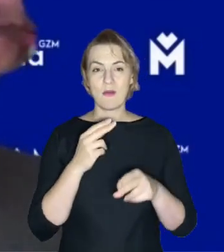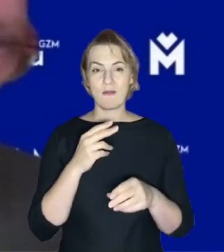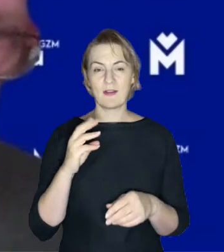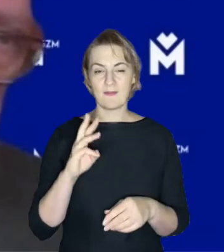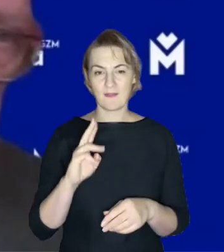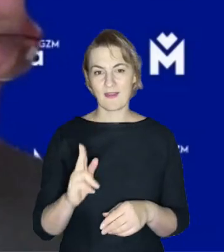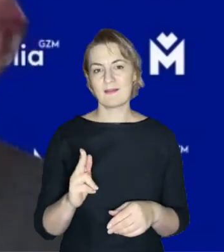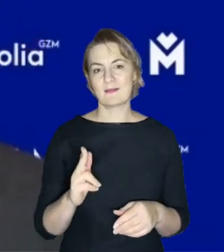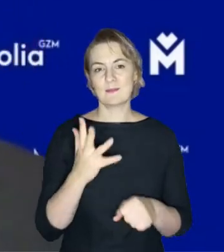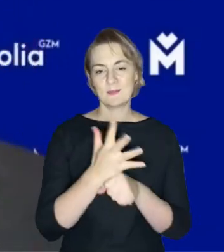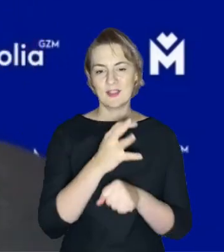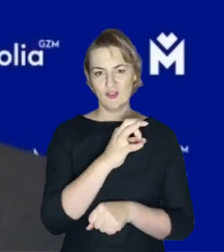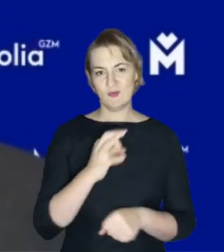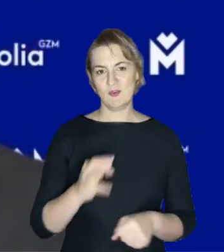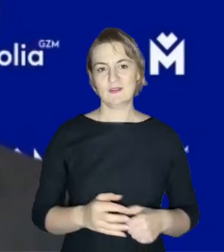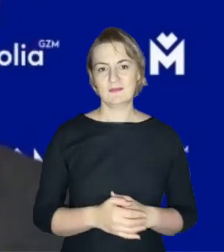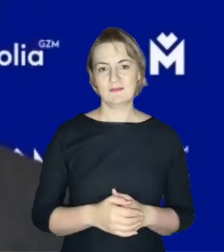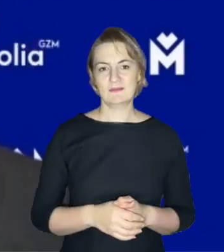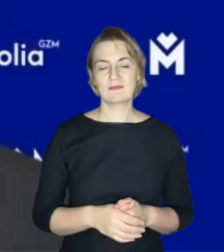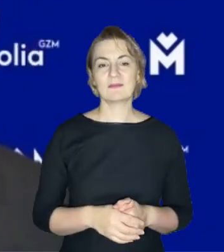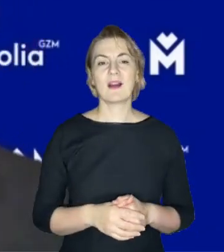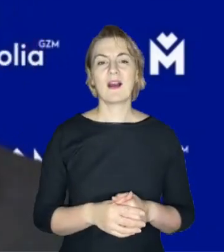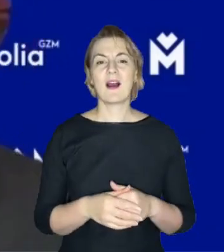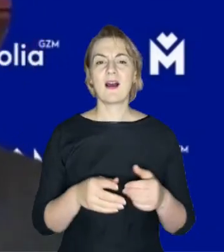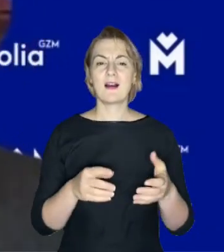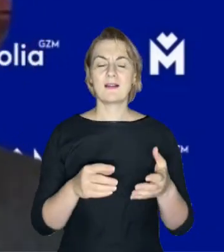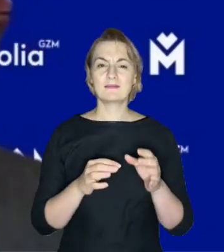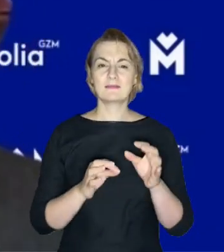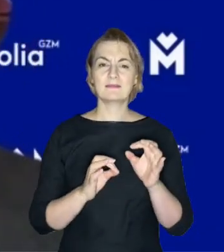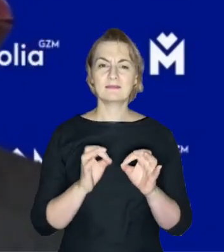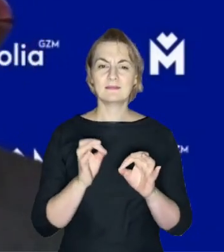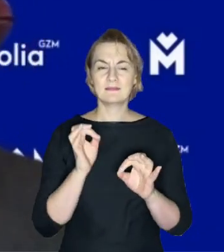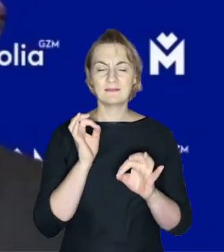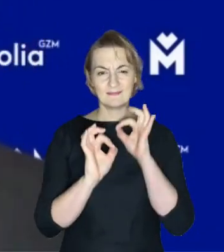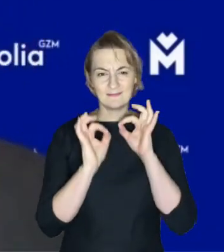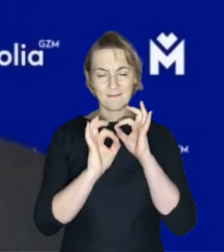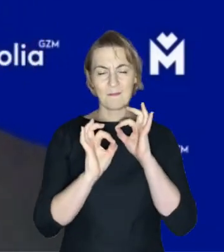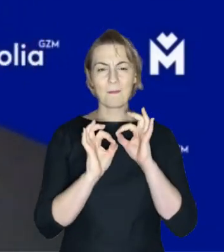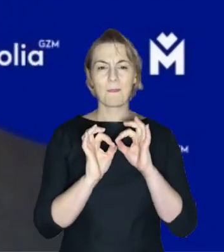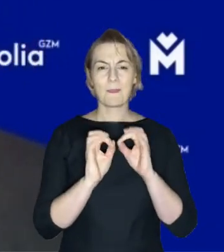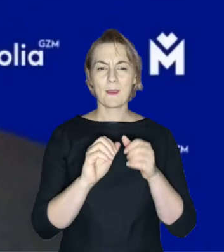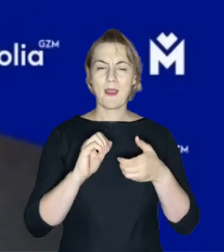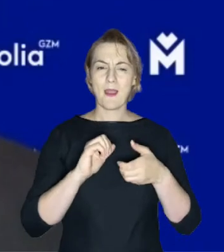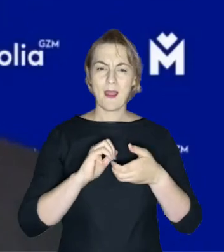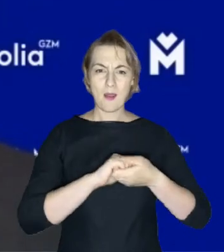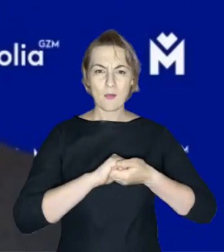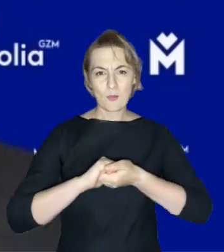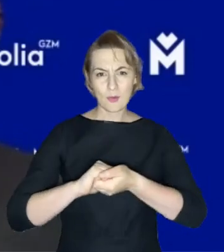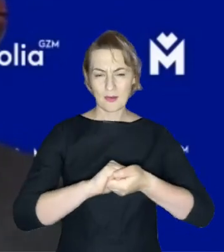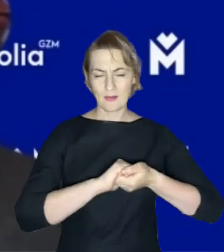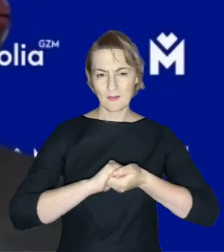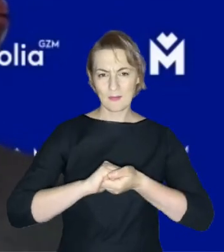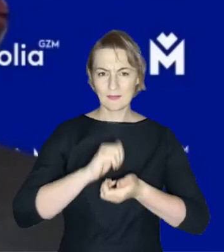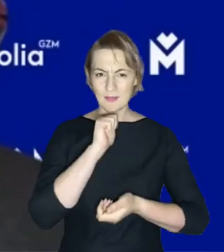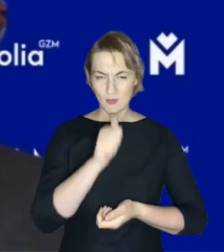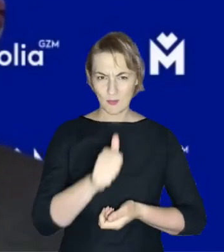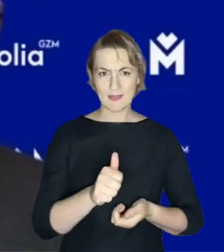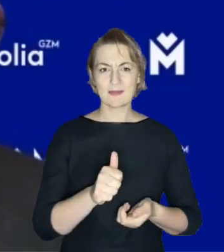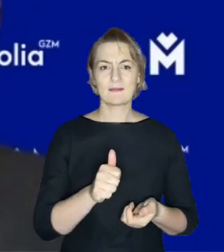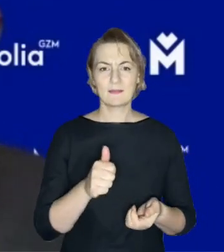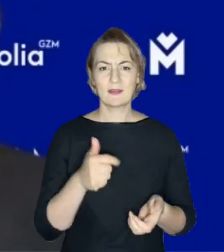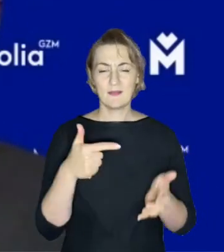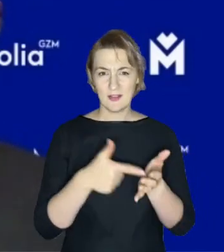rzecz bioróżnorodności, która stanowi element Europejskiego Zielonego Ładu, mówi się o tym, że do 2030 roku